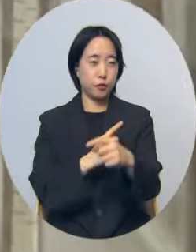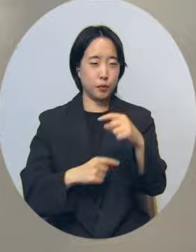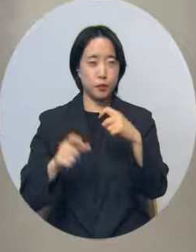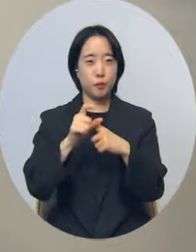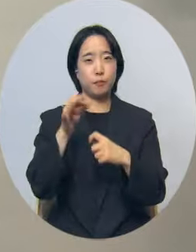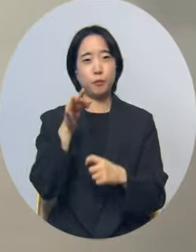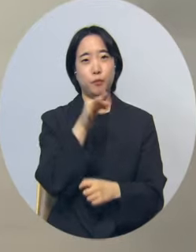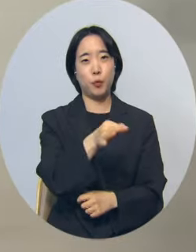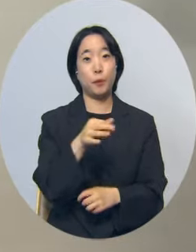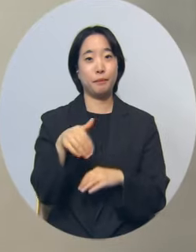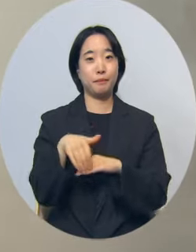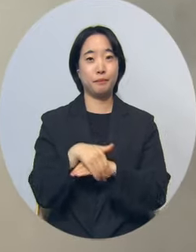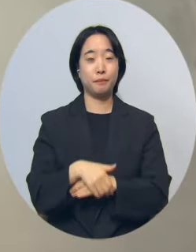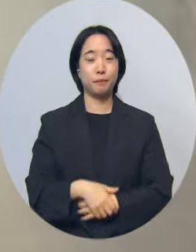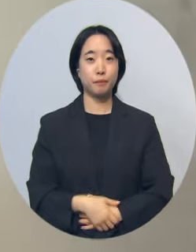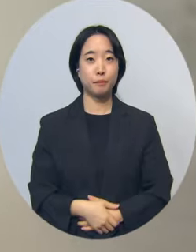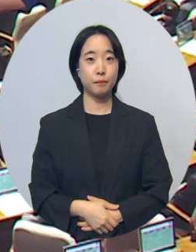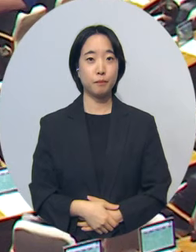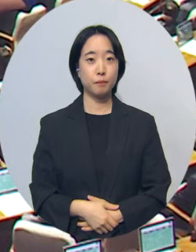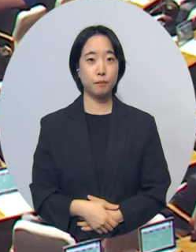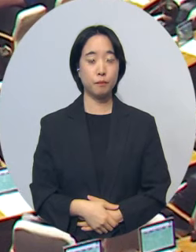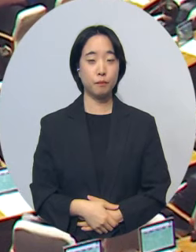KTV 김경호입니다.